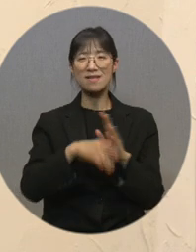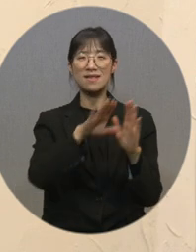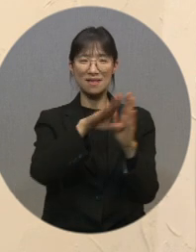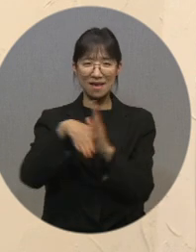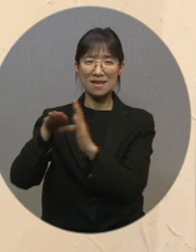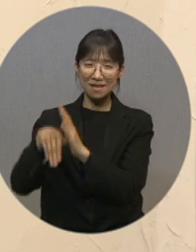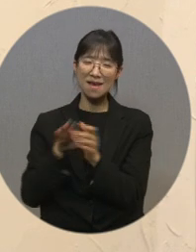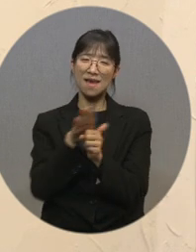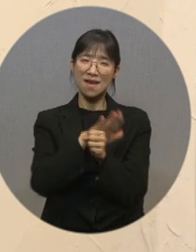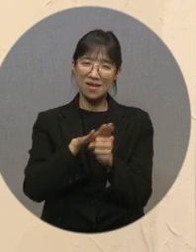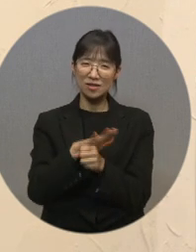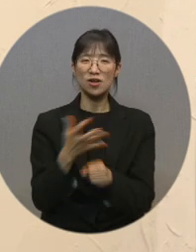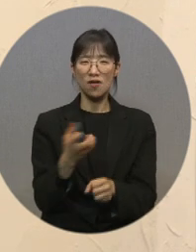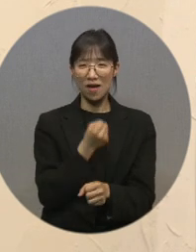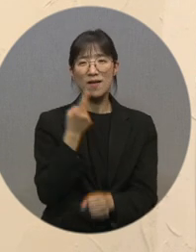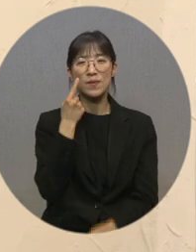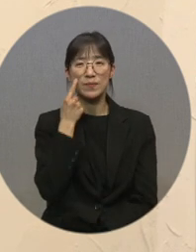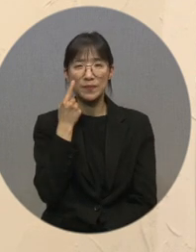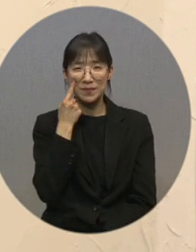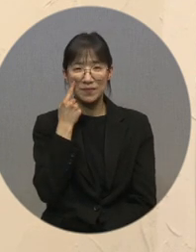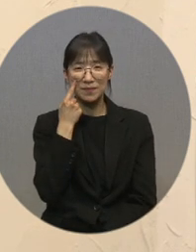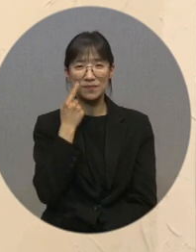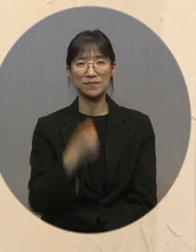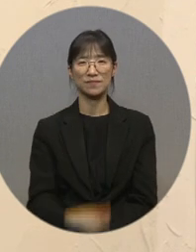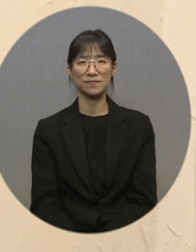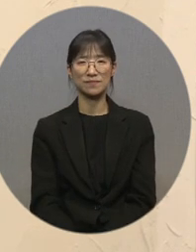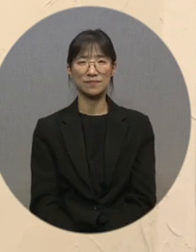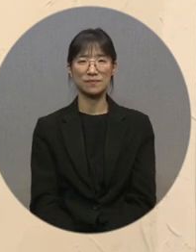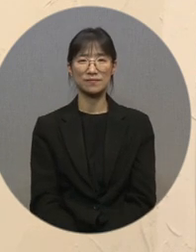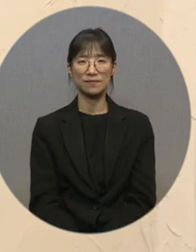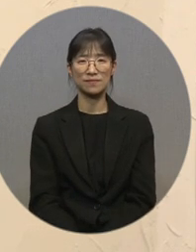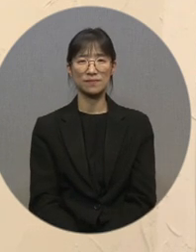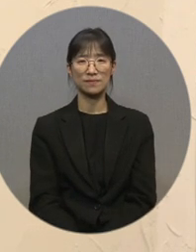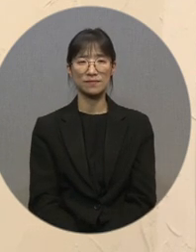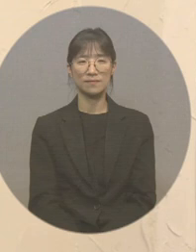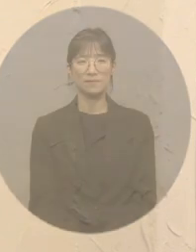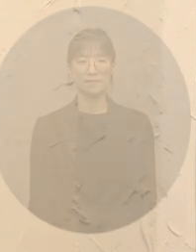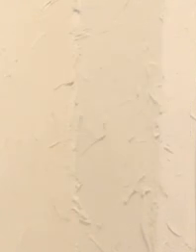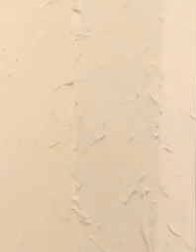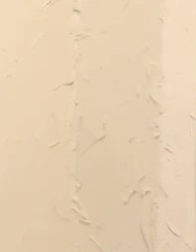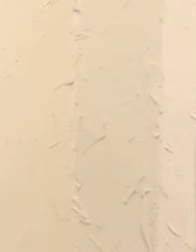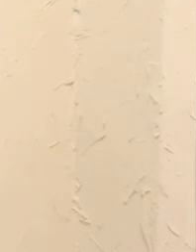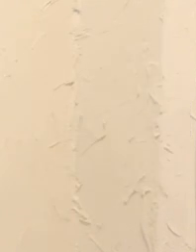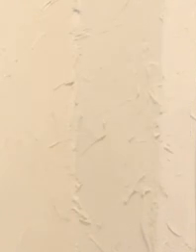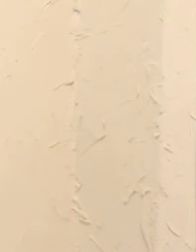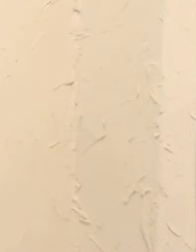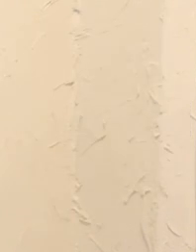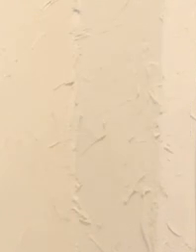애정을 가져보는 것은 어떨까요? 복지TV 뉴스 김서연입니다.